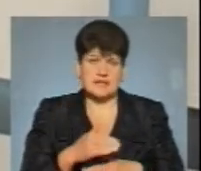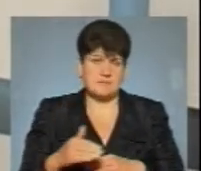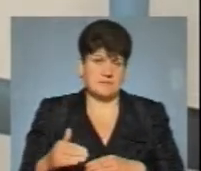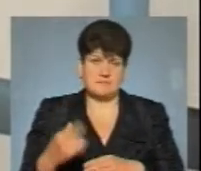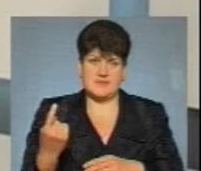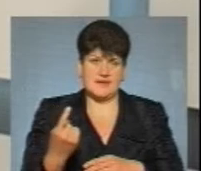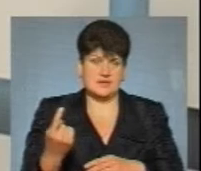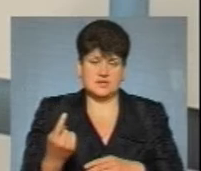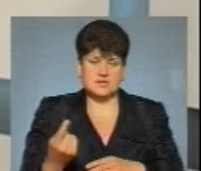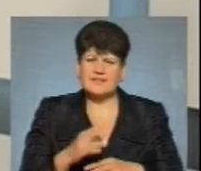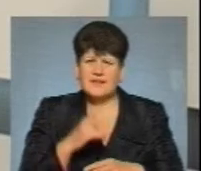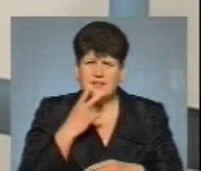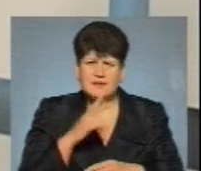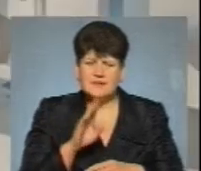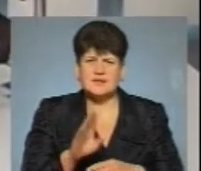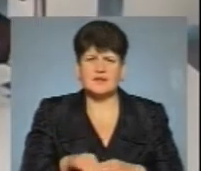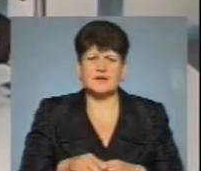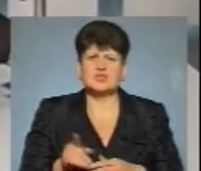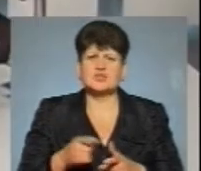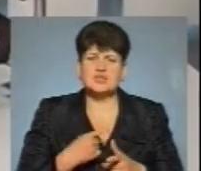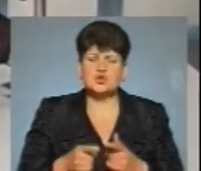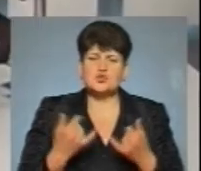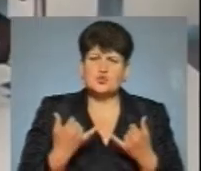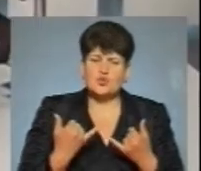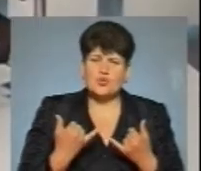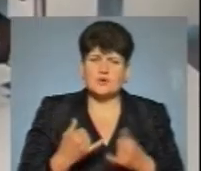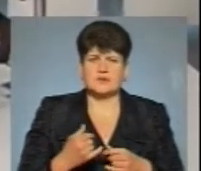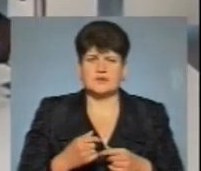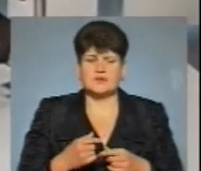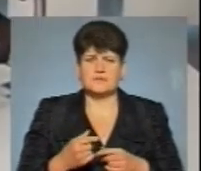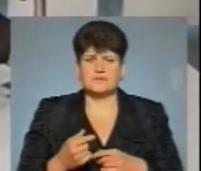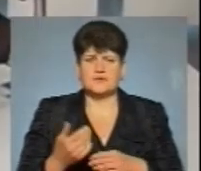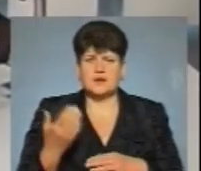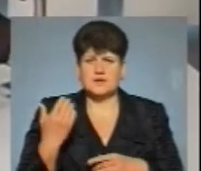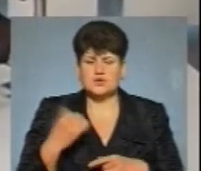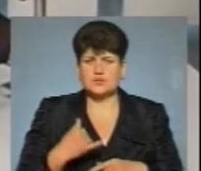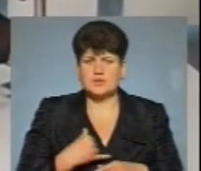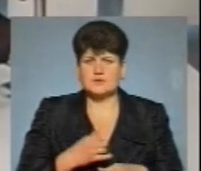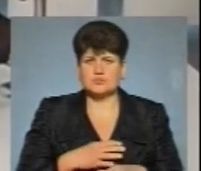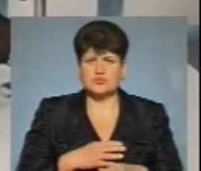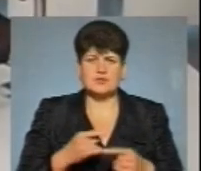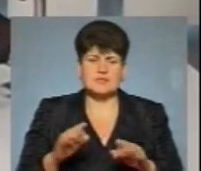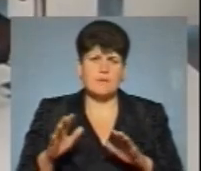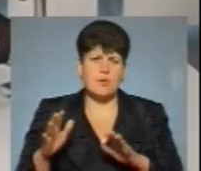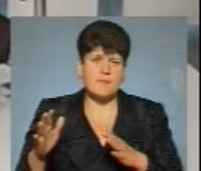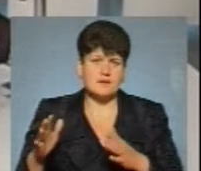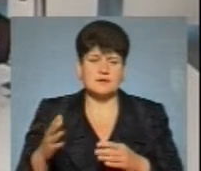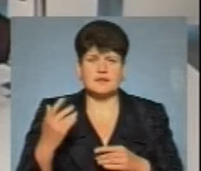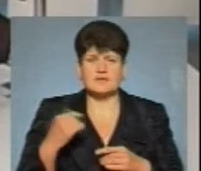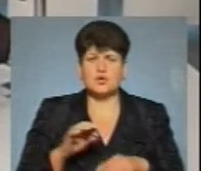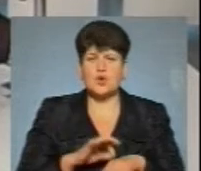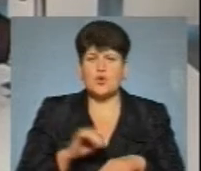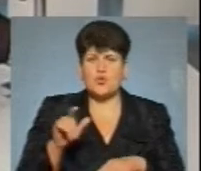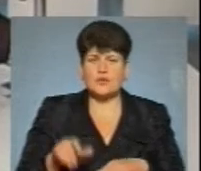на те, чи, скажімо так, сьогодні там, ми раніше, в нас багато було таких різних моментів, я кажу, навіть хворий на